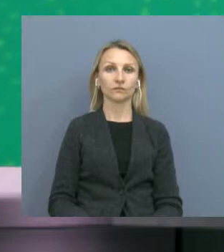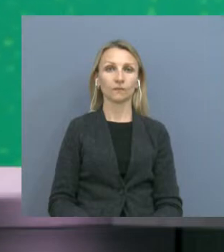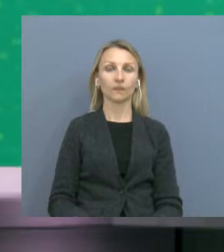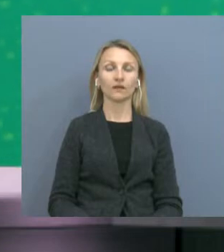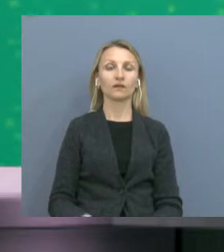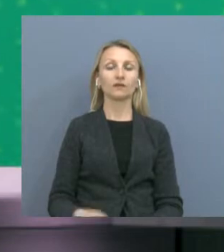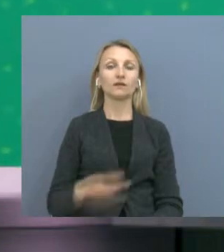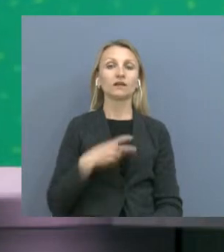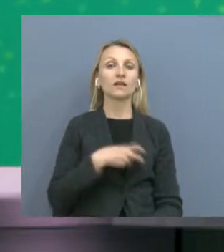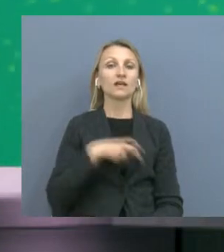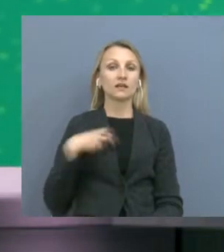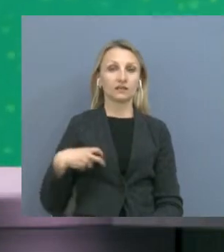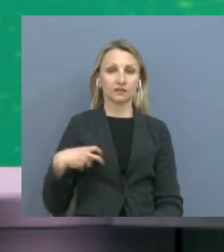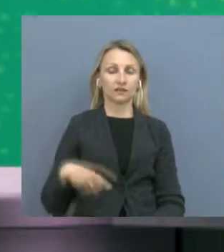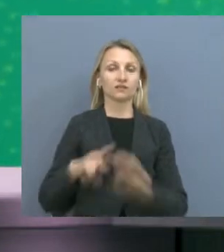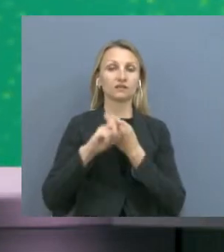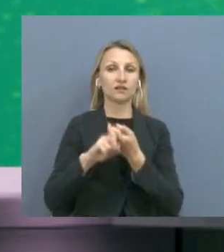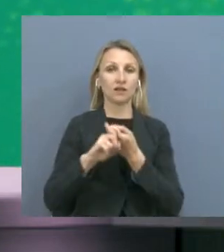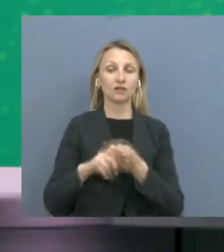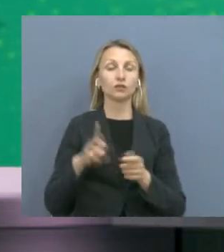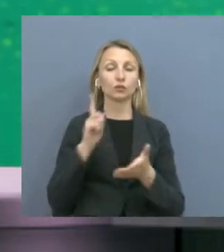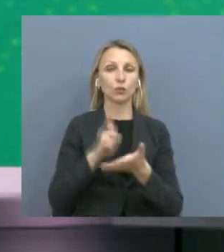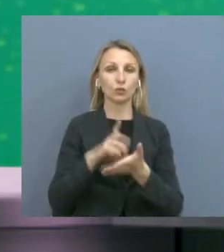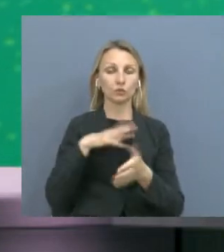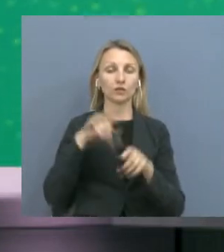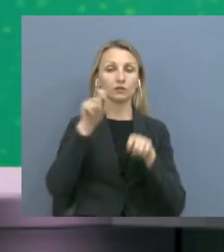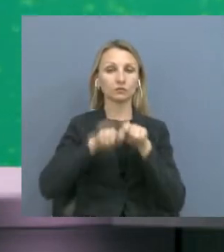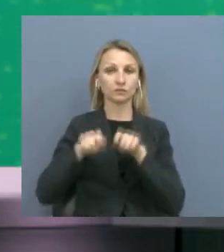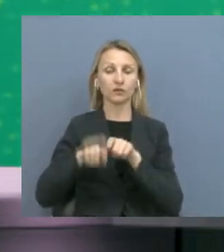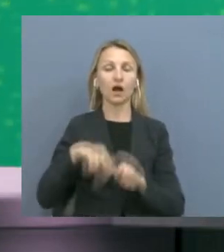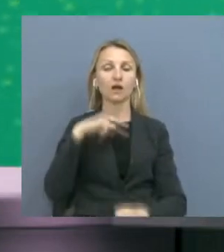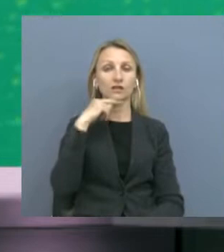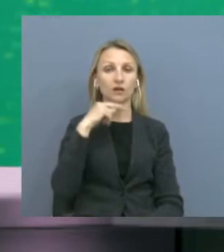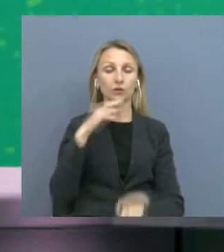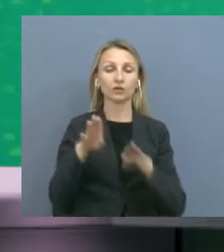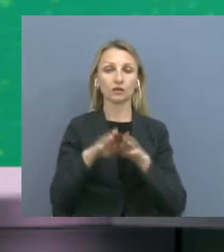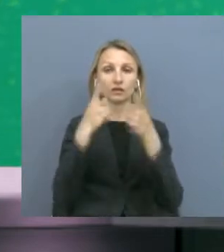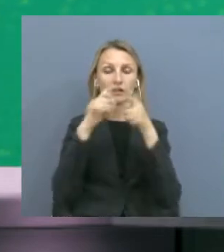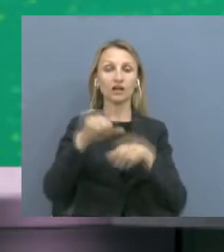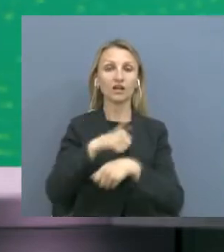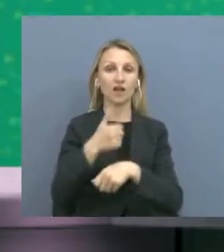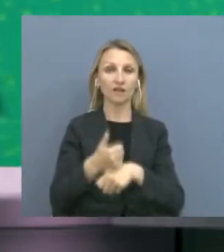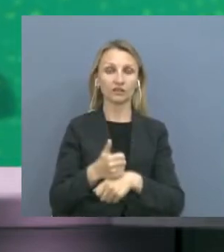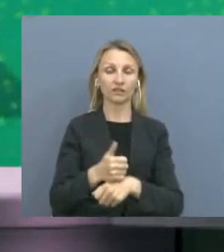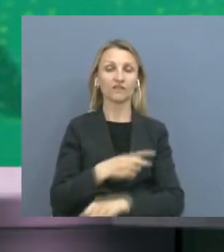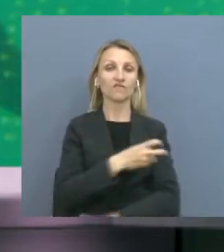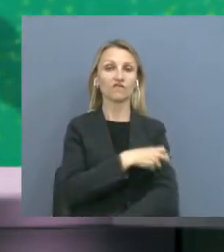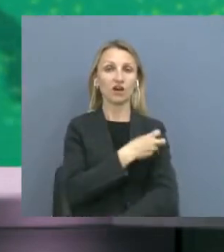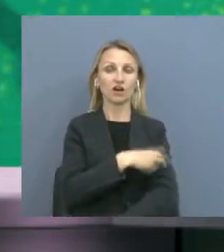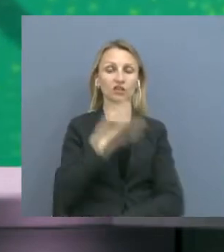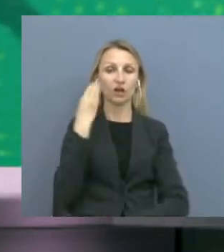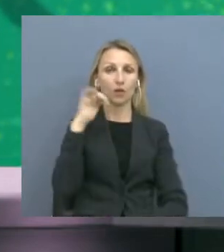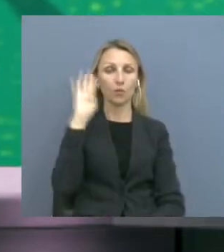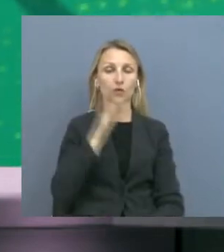Риск рецидива пандемии напрямую связан с соблюдением мер предосторожности. Об этом заявила главный санитарный врач Акмолинской